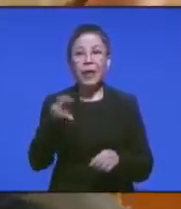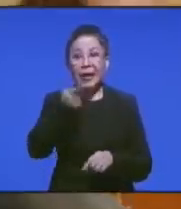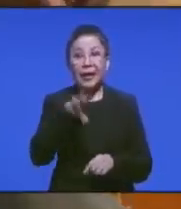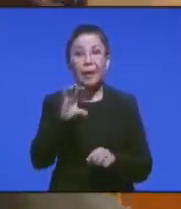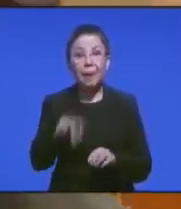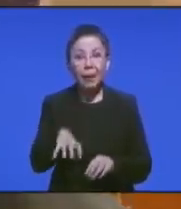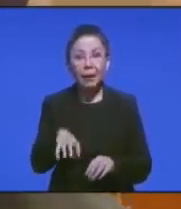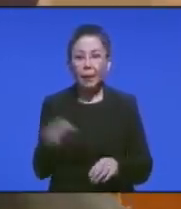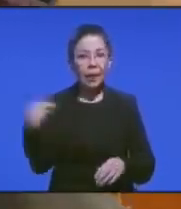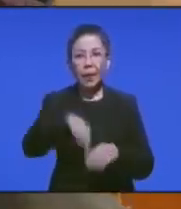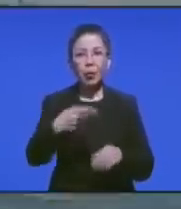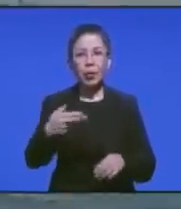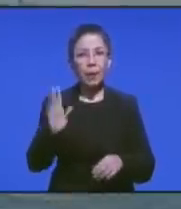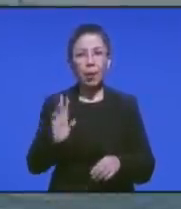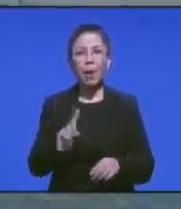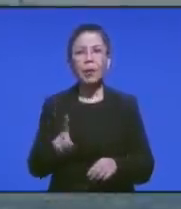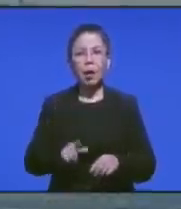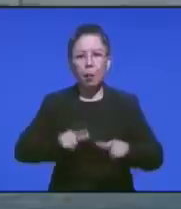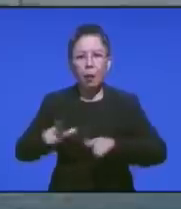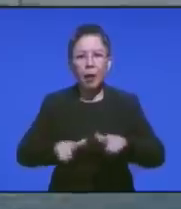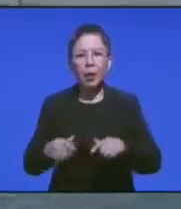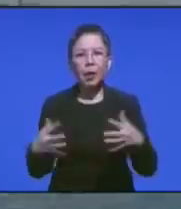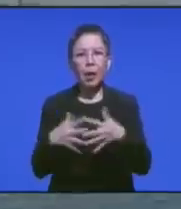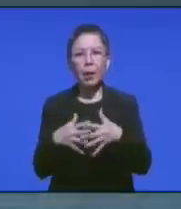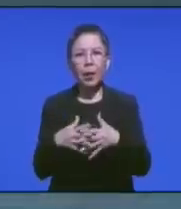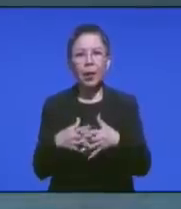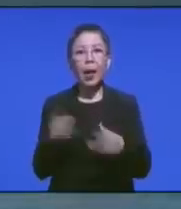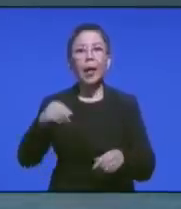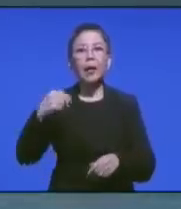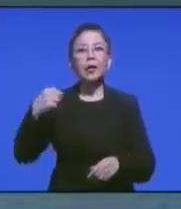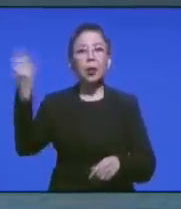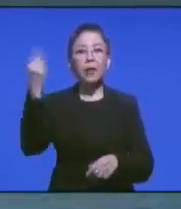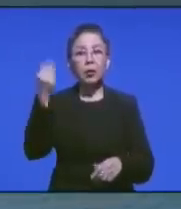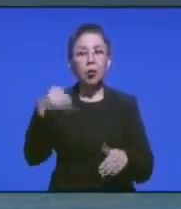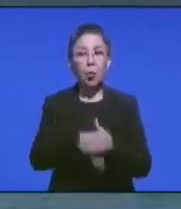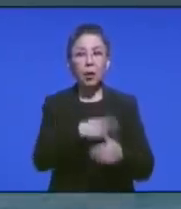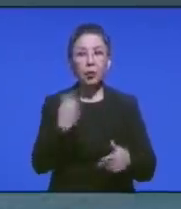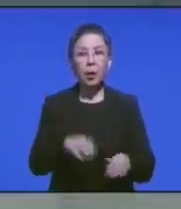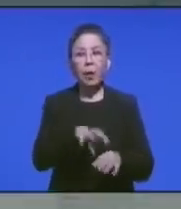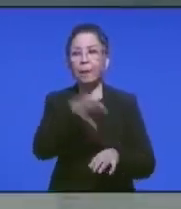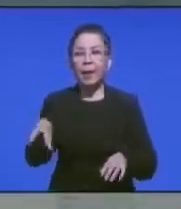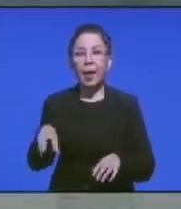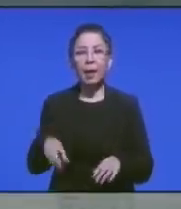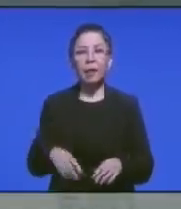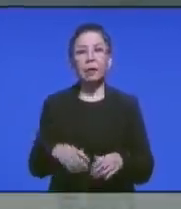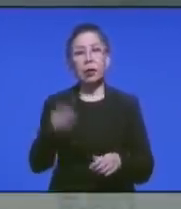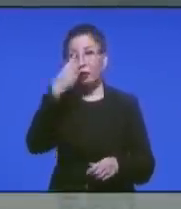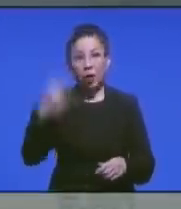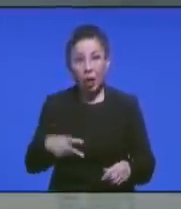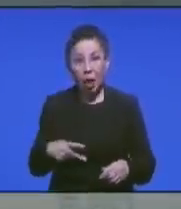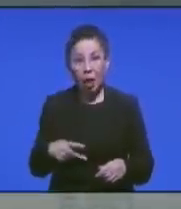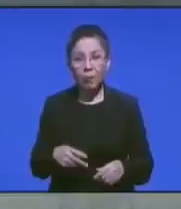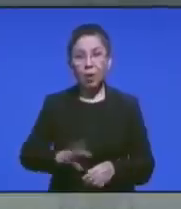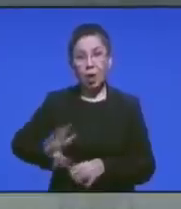tapi akibat perang dagang dengan Amerika, Cina dengan Amerika, pindahnya ke Vietnam, pindahnya ke Thailand, pindahnya ke Kamboja, bukan